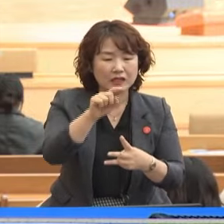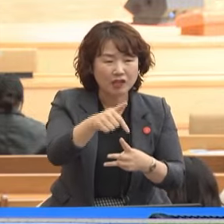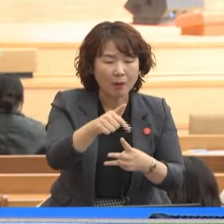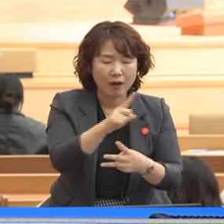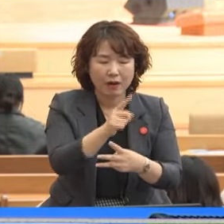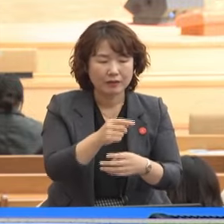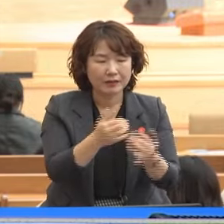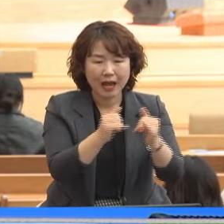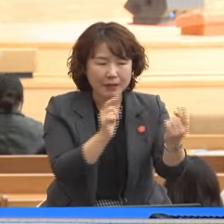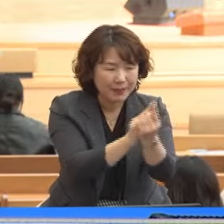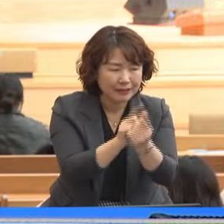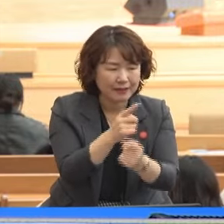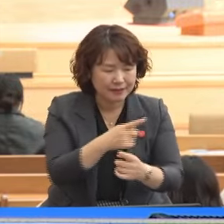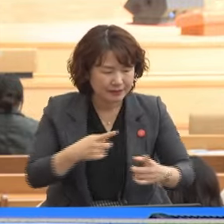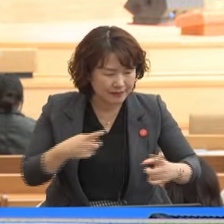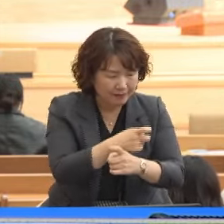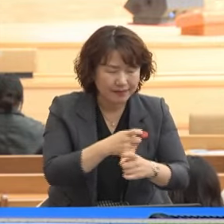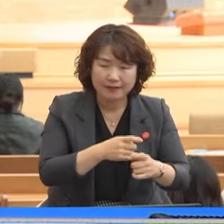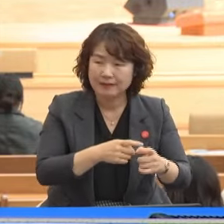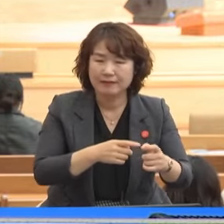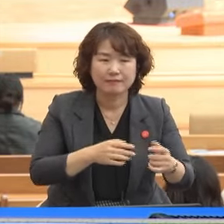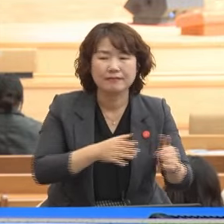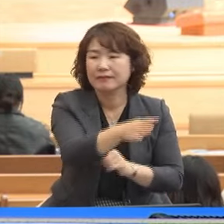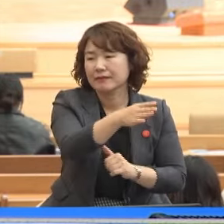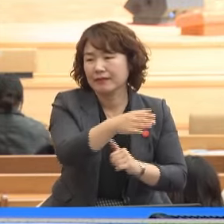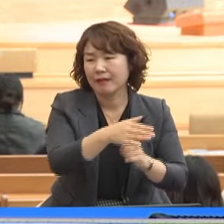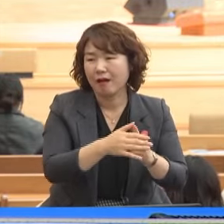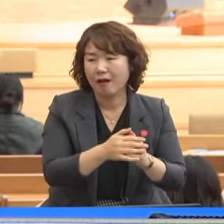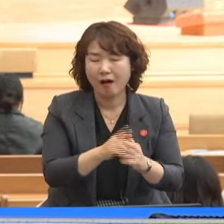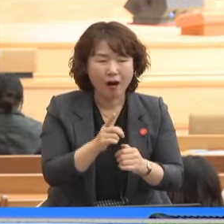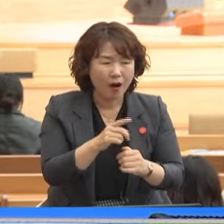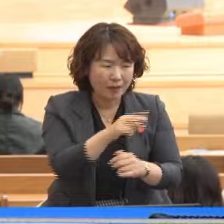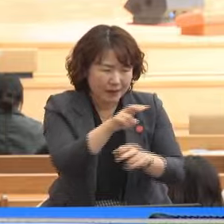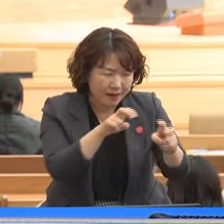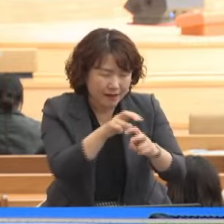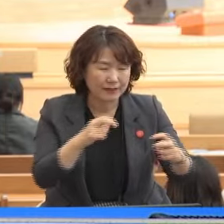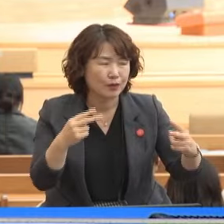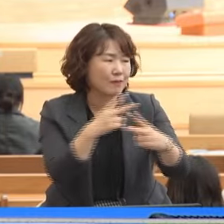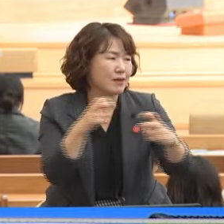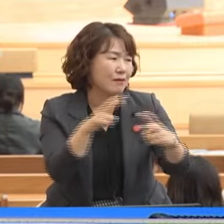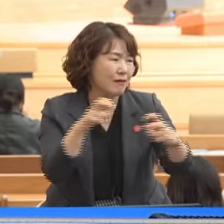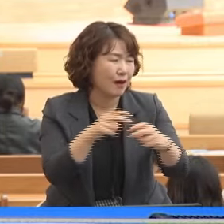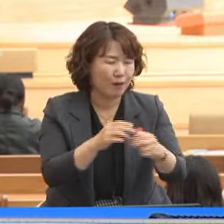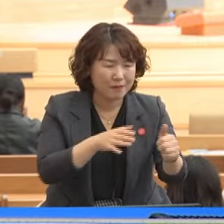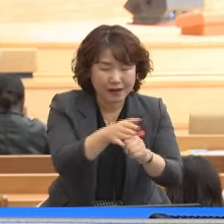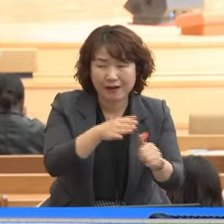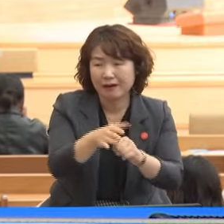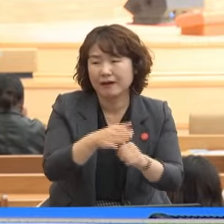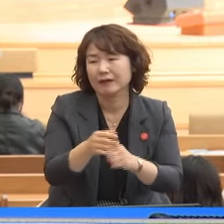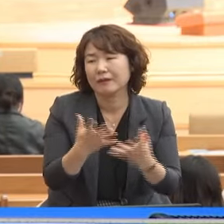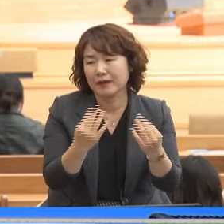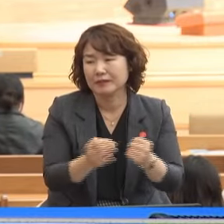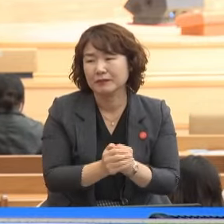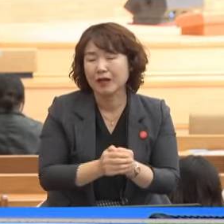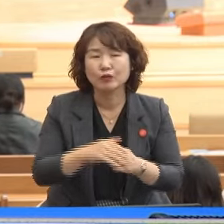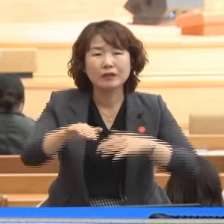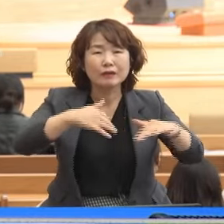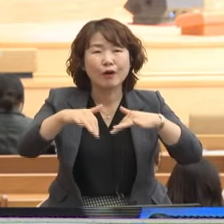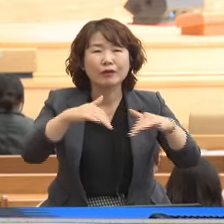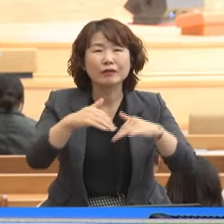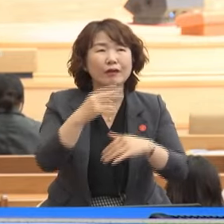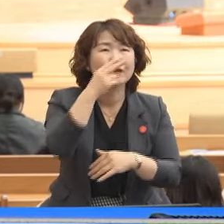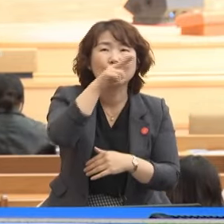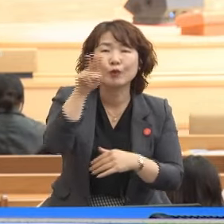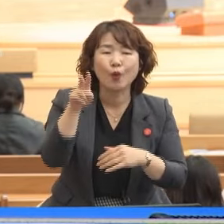사람을 적으로 대하는 거예요. 적으로. 원수 맺는 일들이 많아진 거예요. 여러분, 거리에 나붓기는